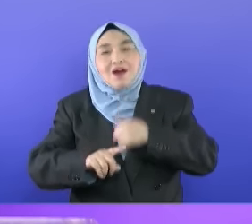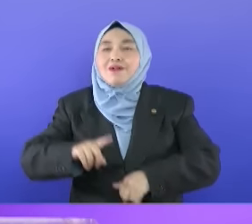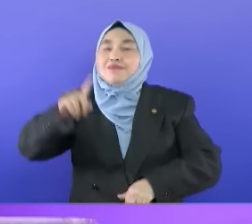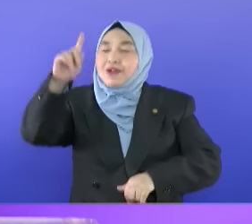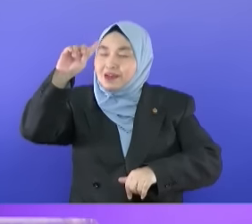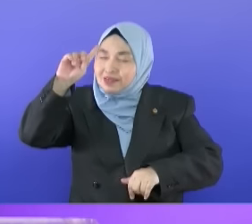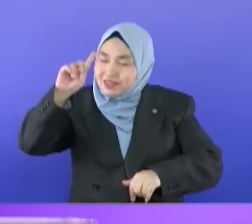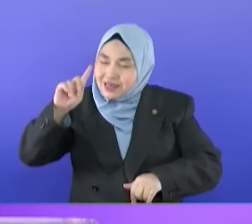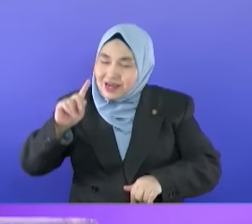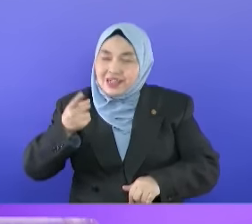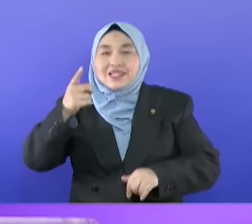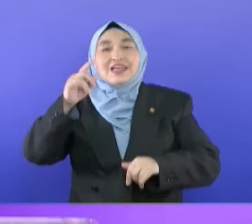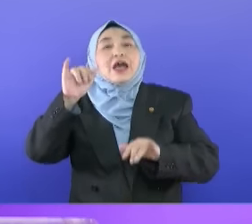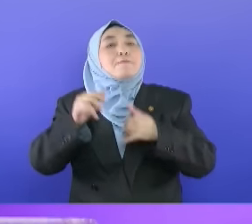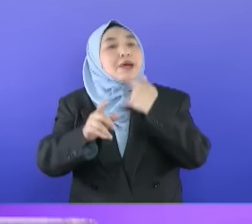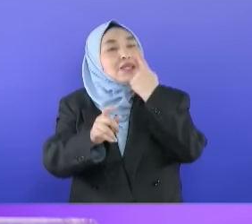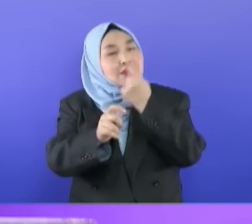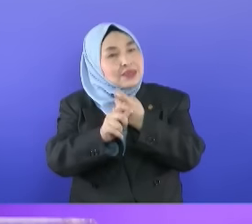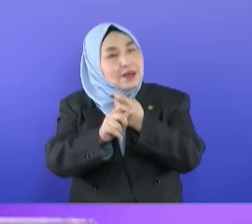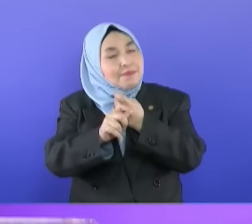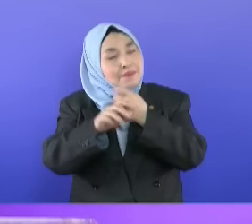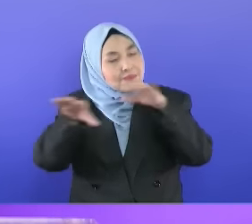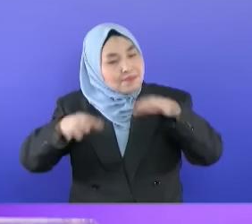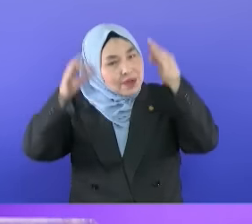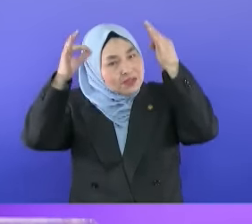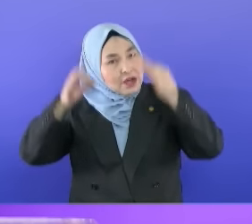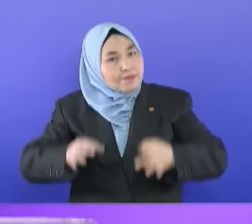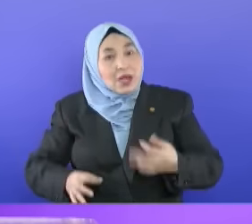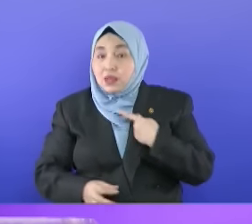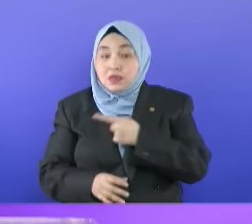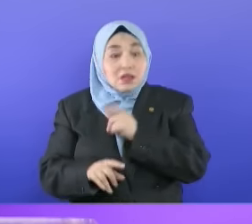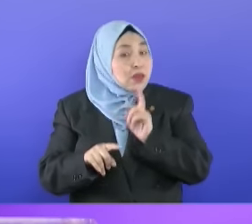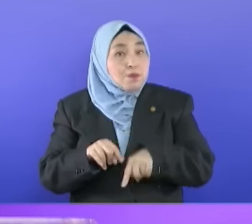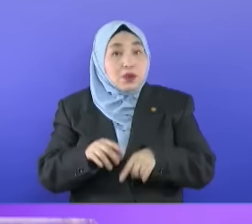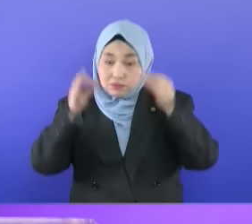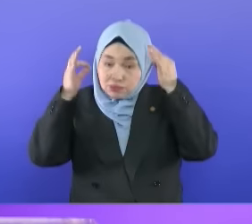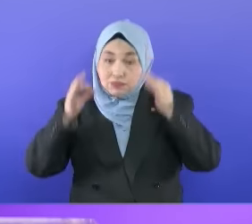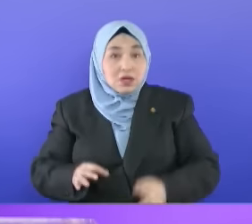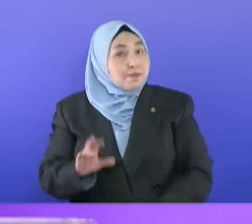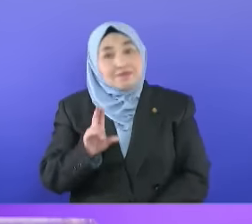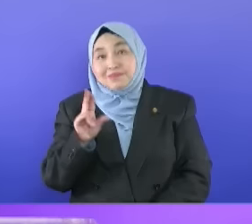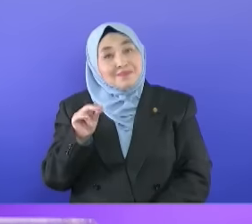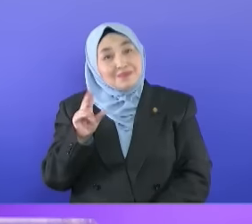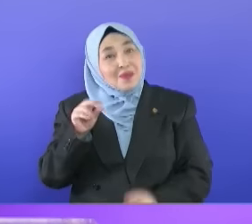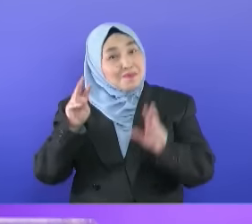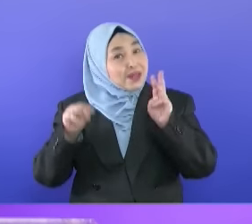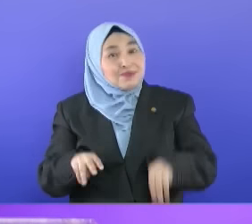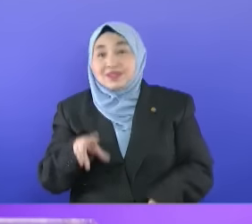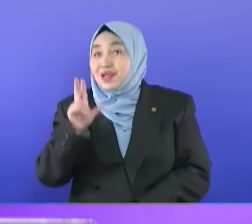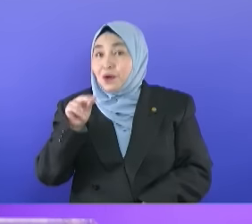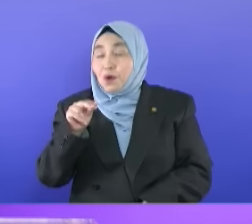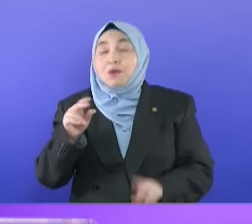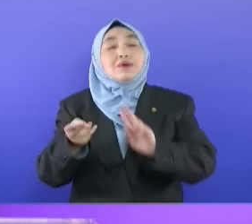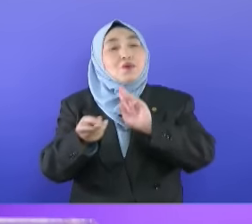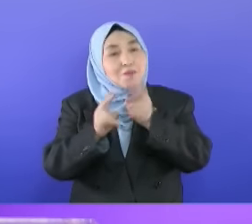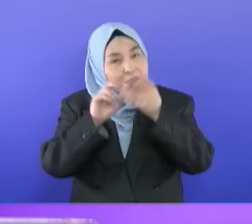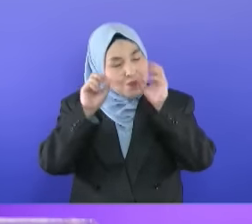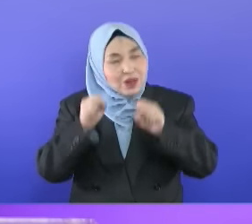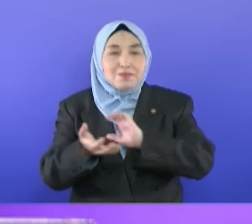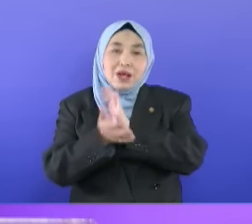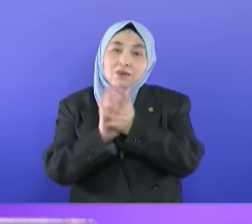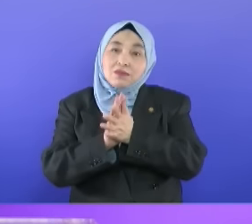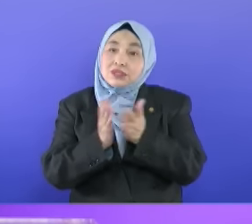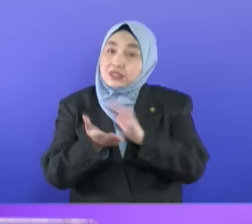Allah yang menentukan membuat keputusan kita tak boleh menentukan keputusan maka perubahan boleh berlaku sesuatu